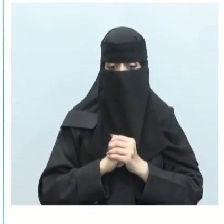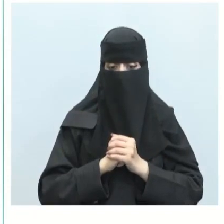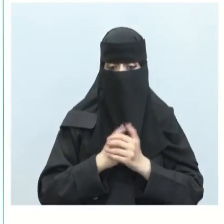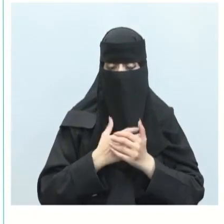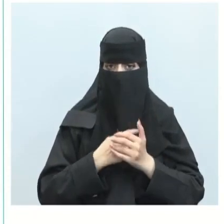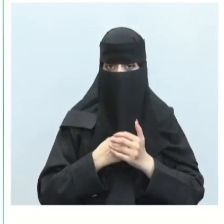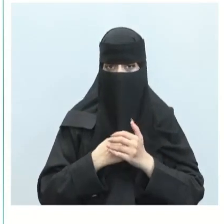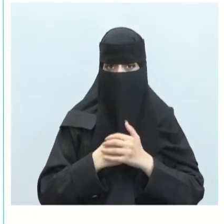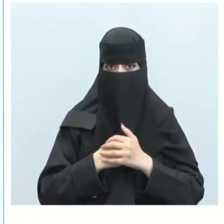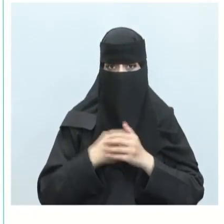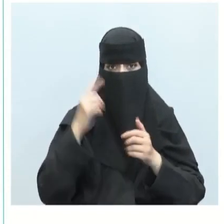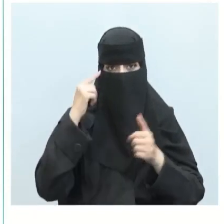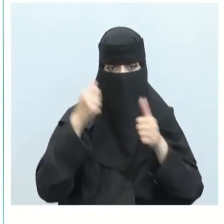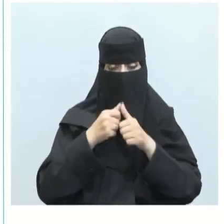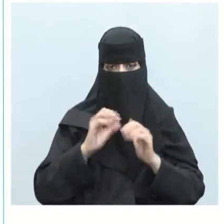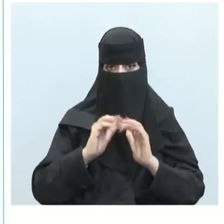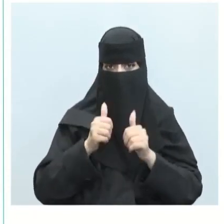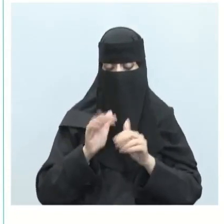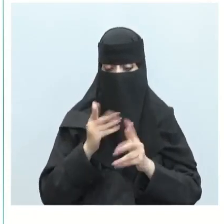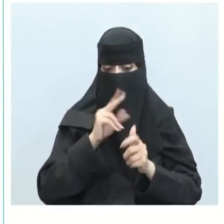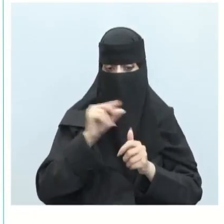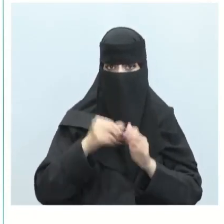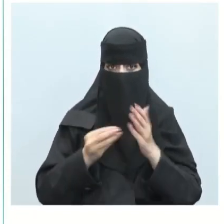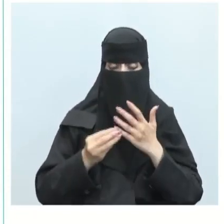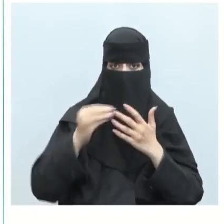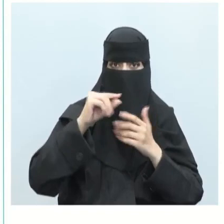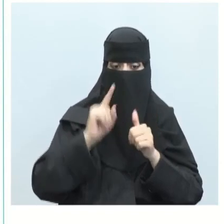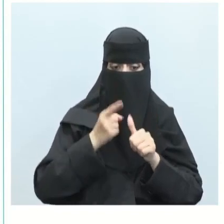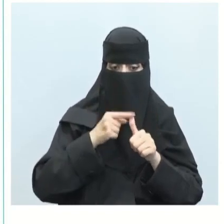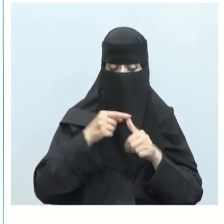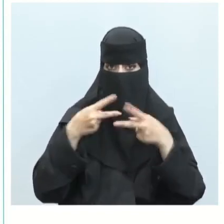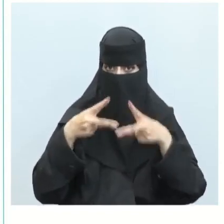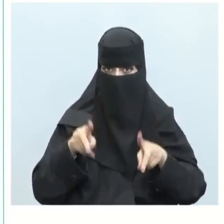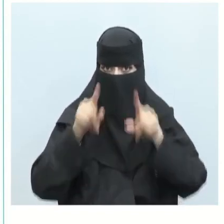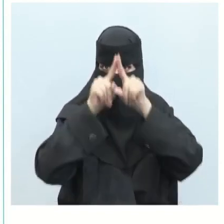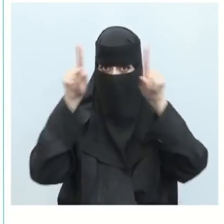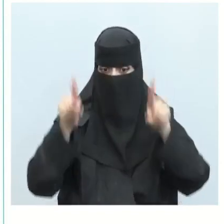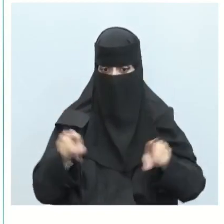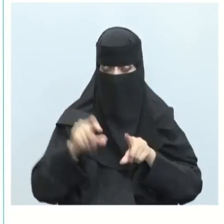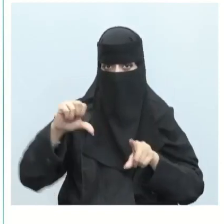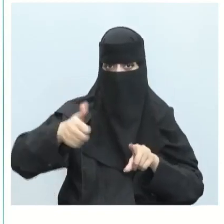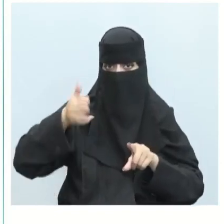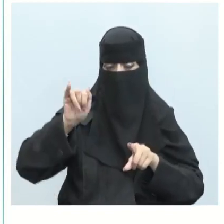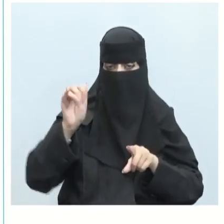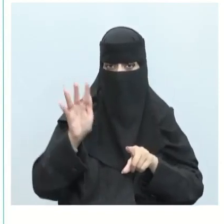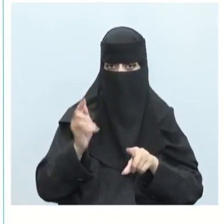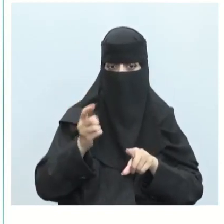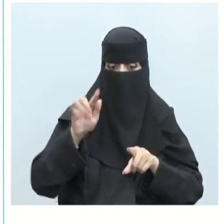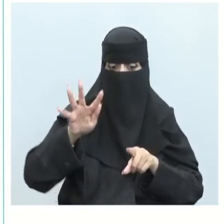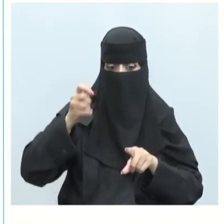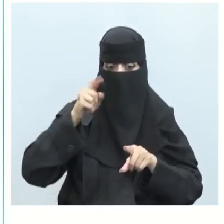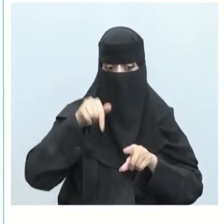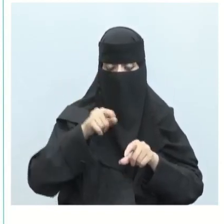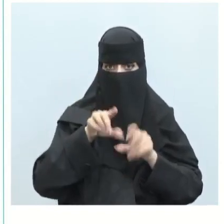الالتقاط نتذكر معا كيف قمنا بمثل هذه الخطوات اولا قمنا بفتح برنامج واير شارك والضغط على